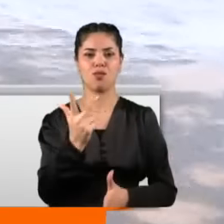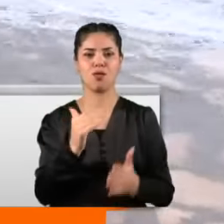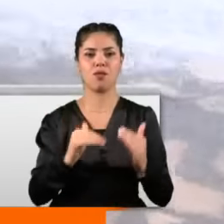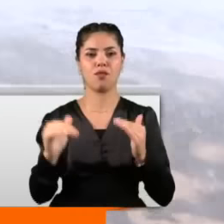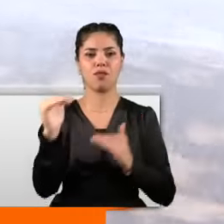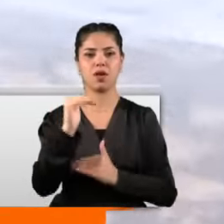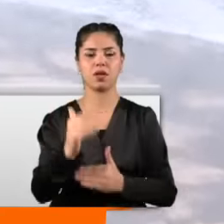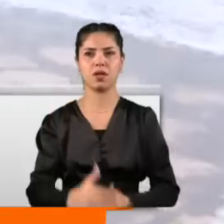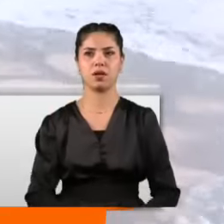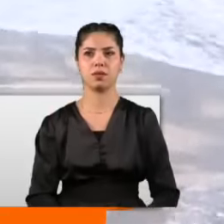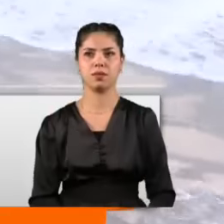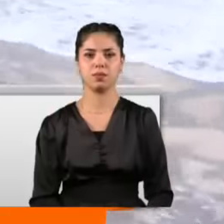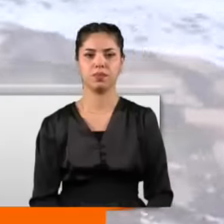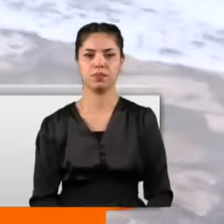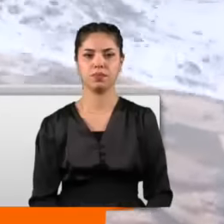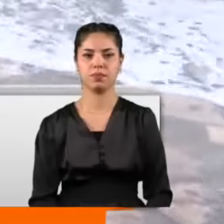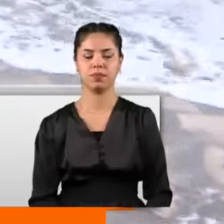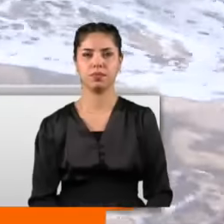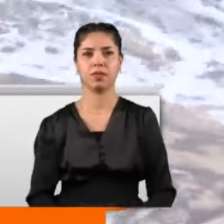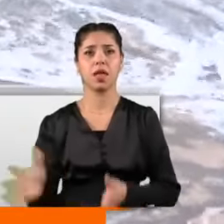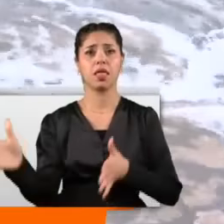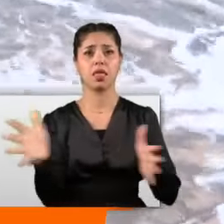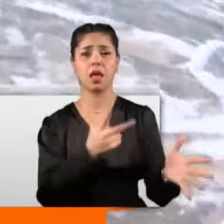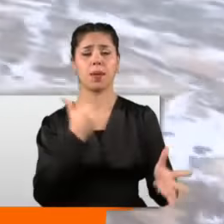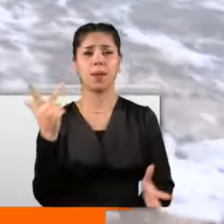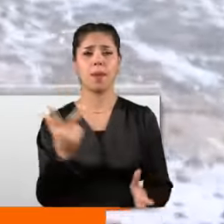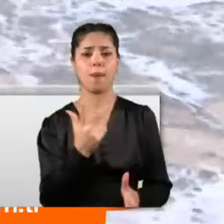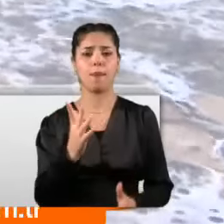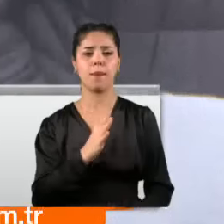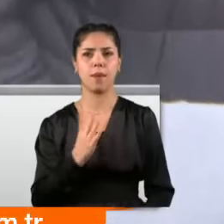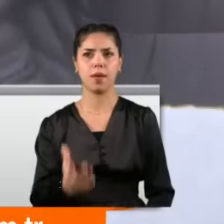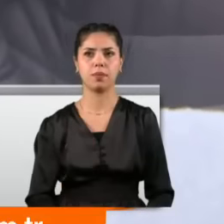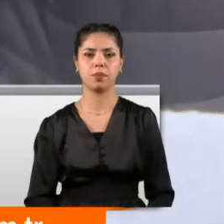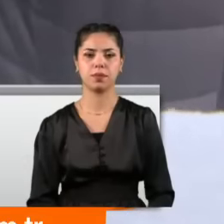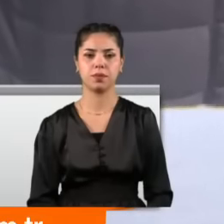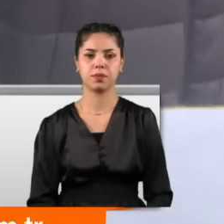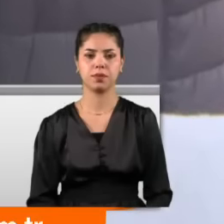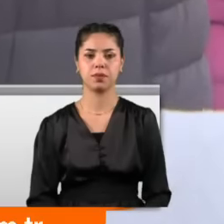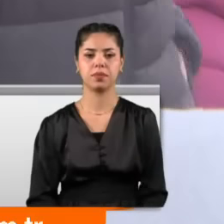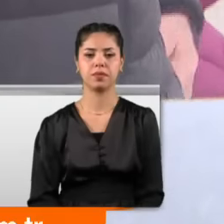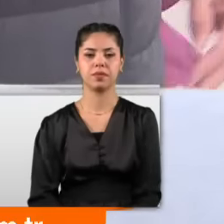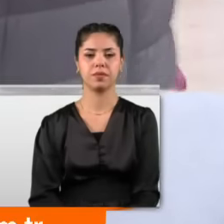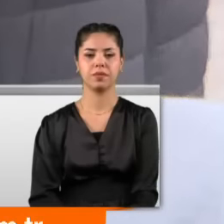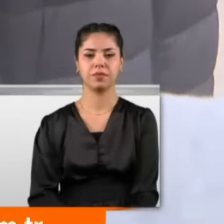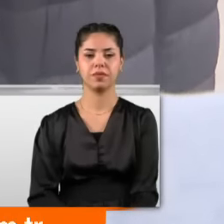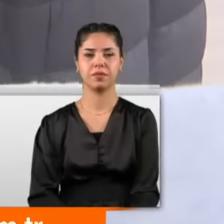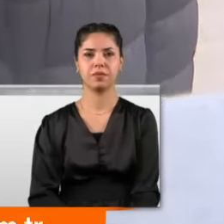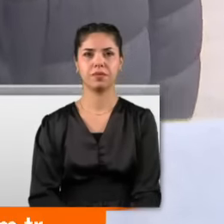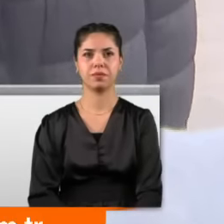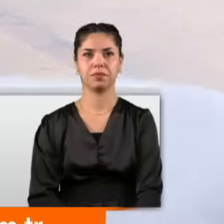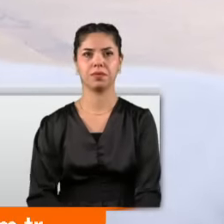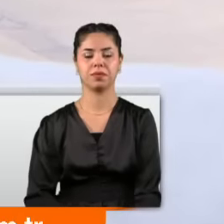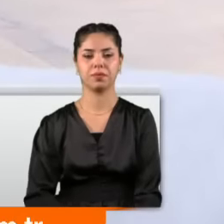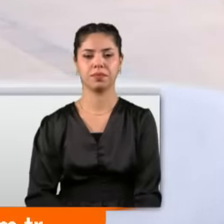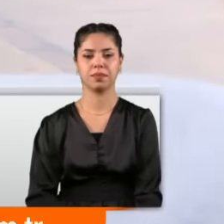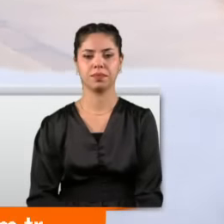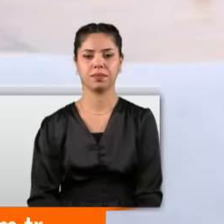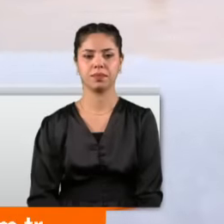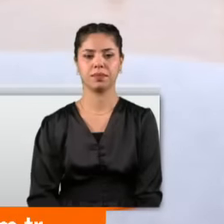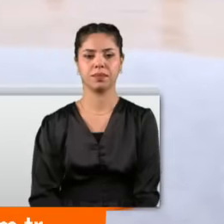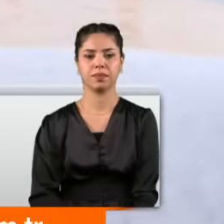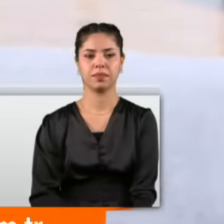artıyor. Dalgalarsa metrelerce yükseliyor. Dalgalar güzel. İstanbul çok güzel. Tabii ki